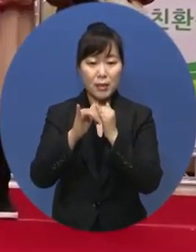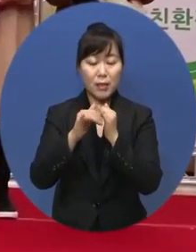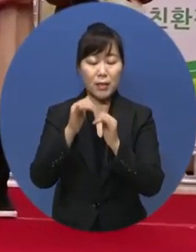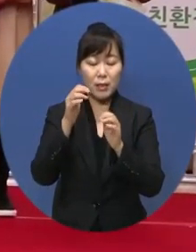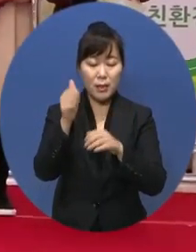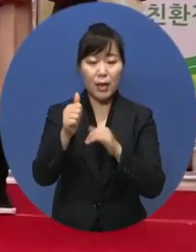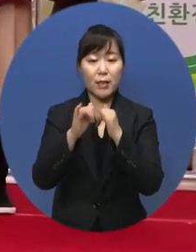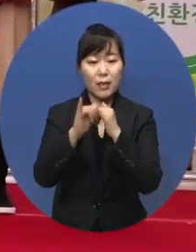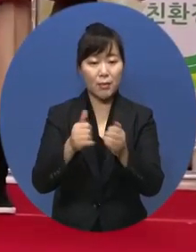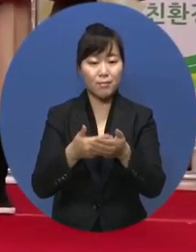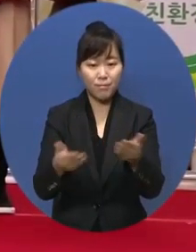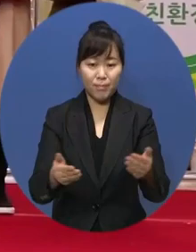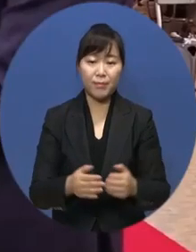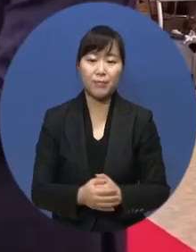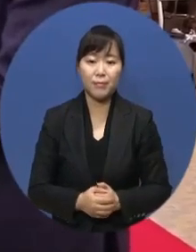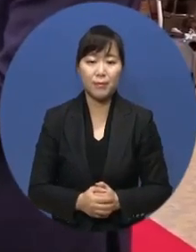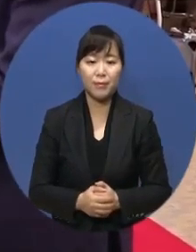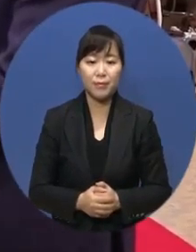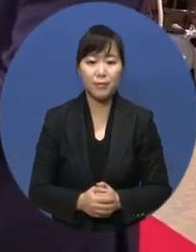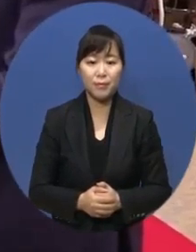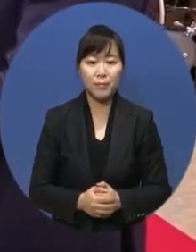받았습니다.